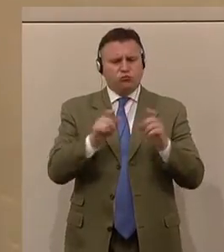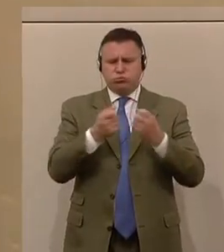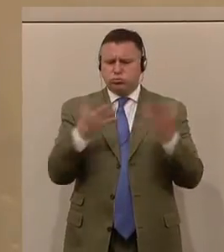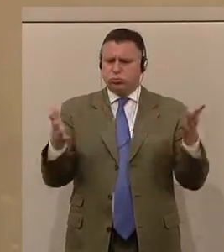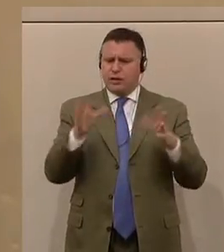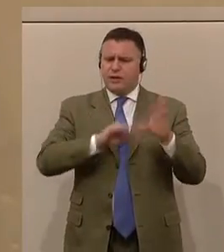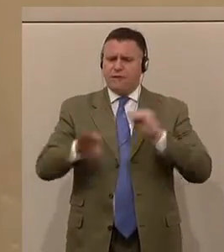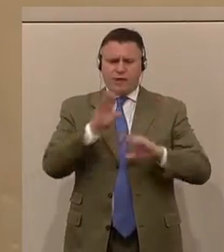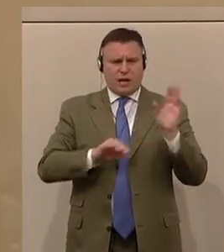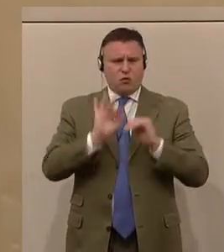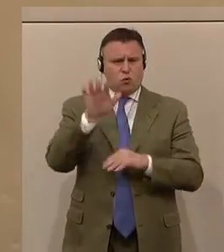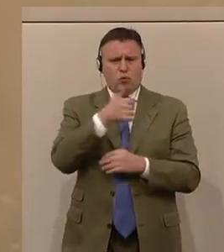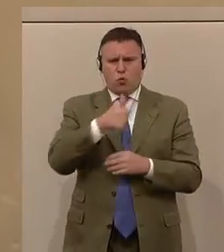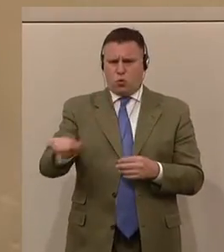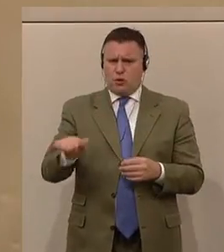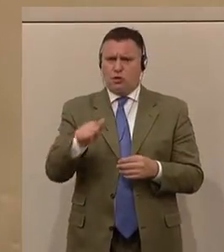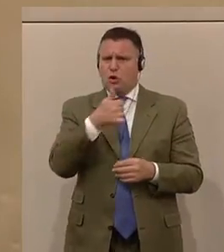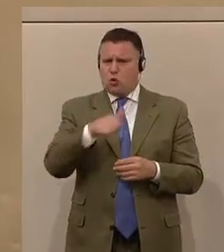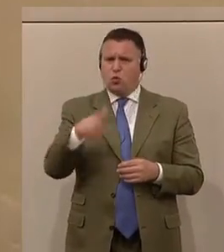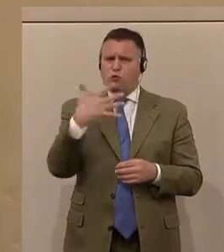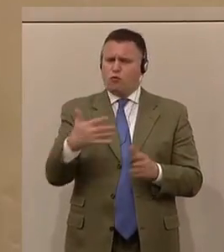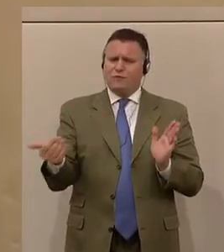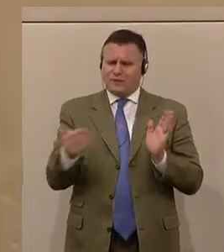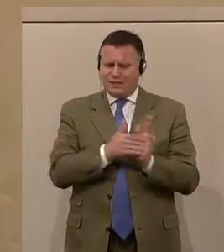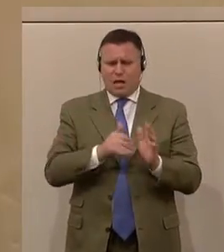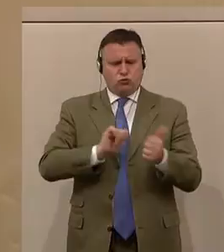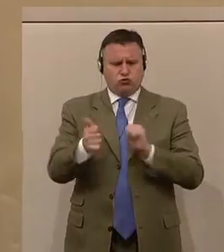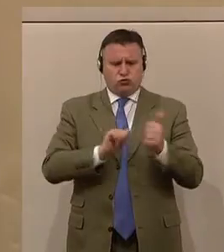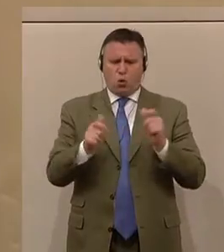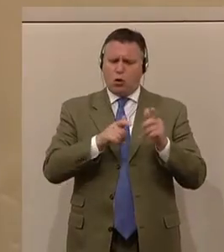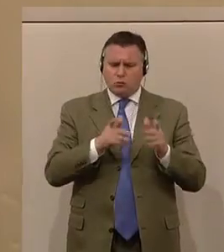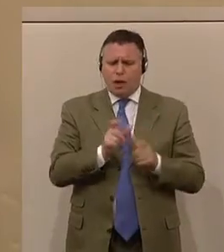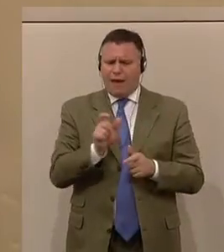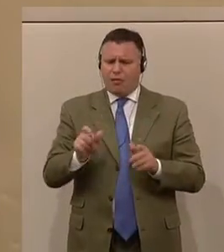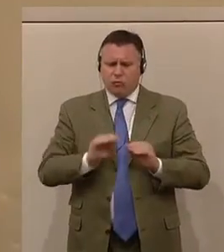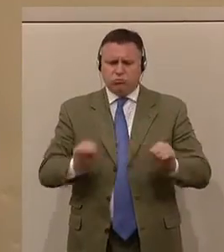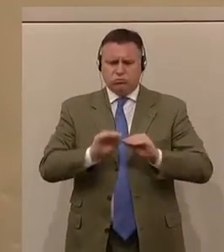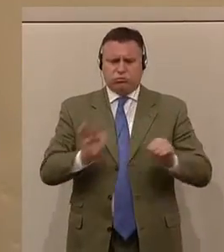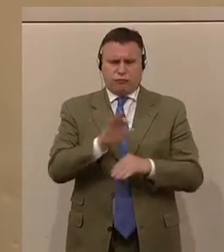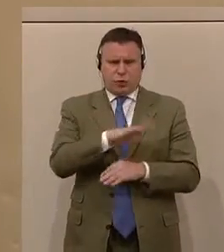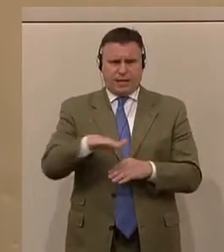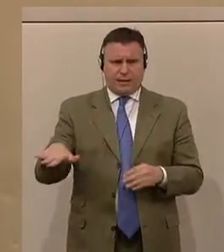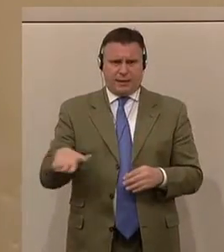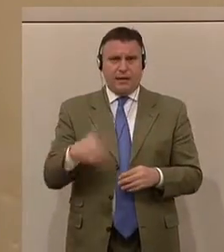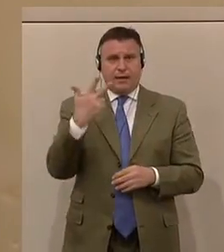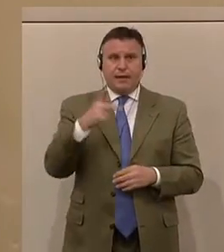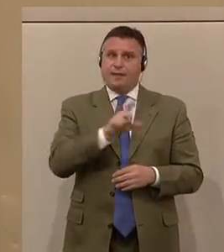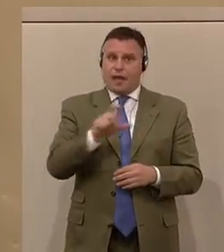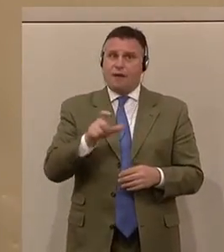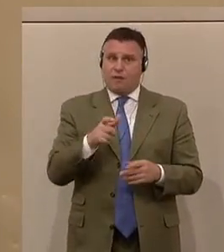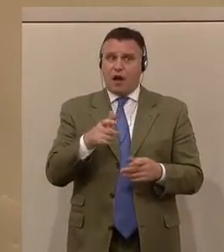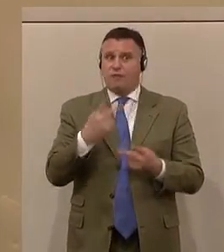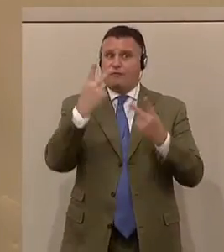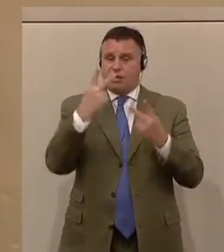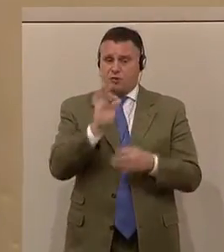Dachverbände bewegen in über 150.000 Sporteinheiten unsere Kinder. Das ist ein dreifacher Mehrwert für unsere